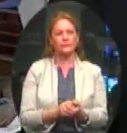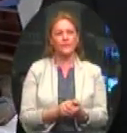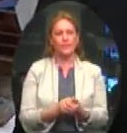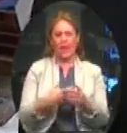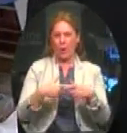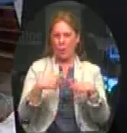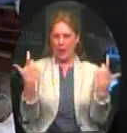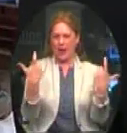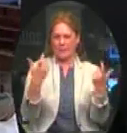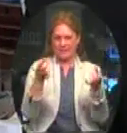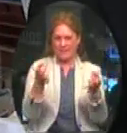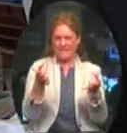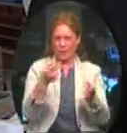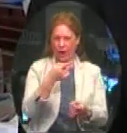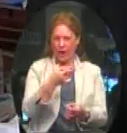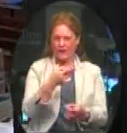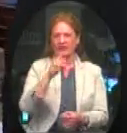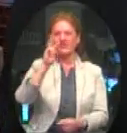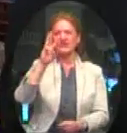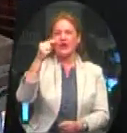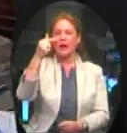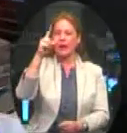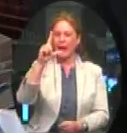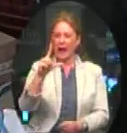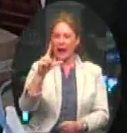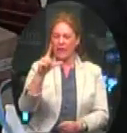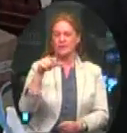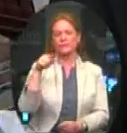הזה המפואר של שגל, עם שטחי של שגל,